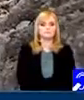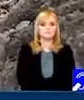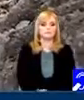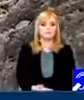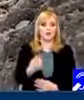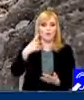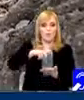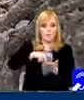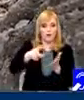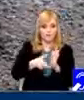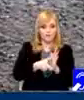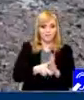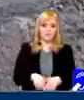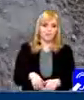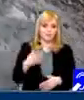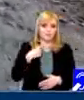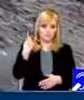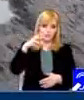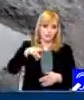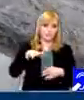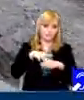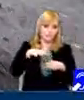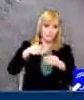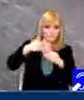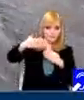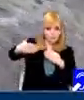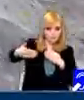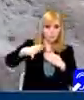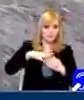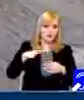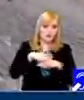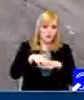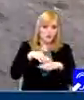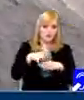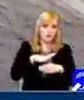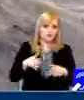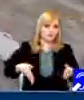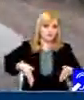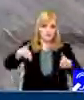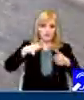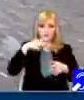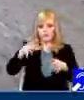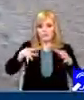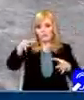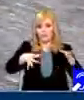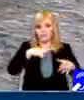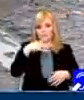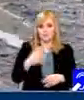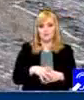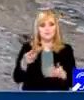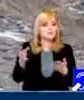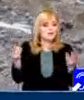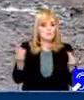Un pătrat cu latura de 1 kilometru. Cam aceasta este suprafața acumulată a gropilor din asfaltul Chișinăului. Este nevoie de intervenții